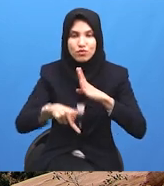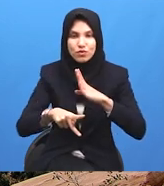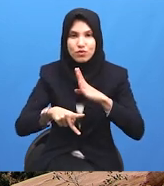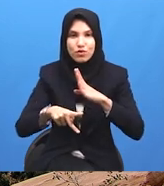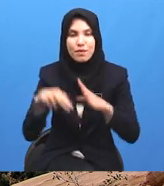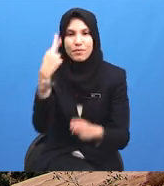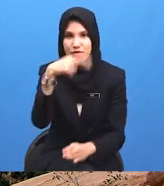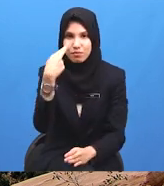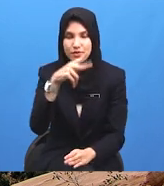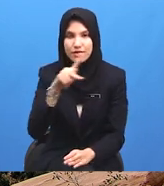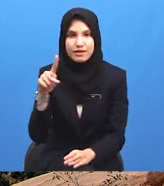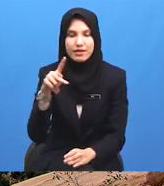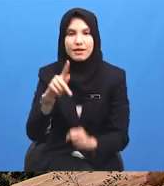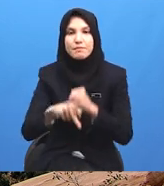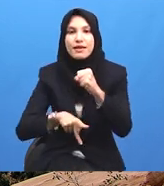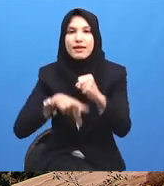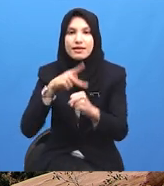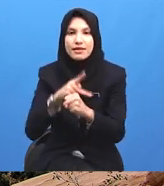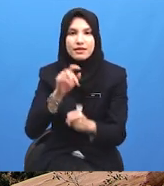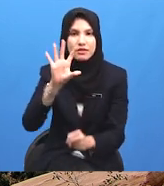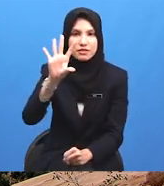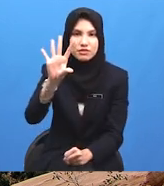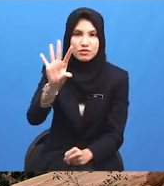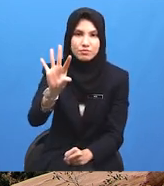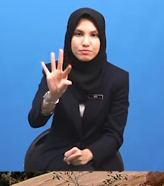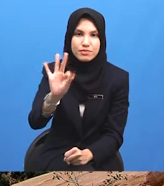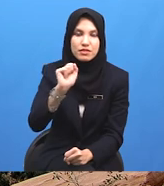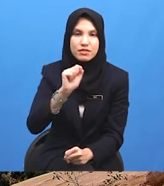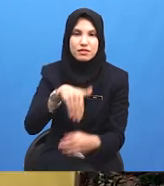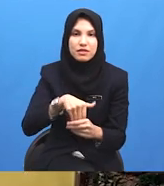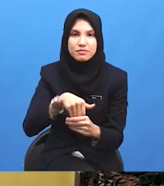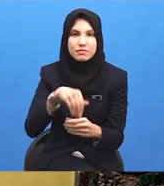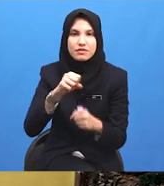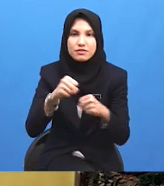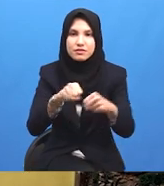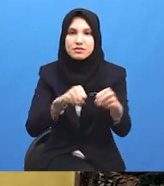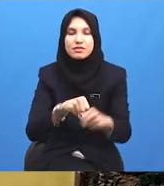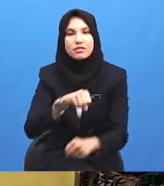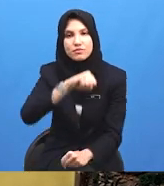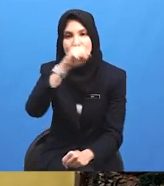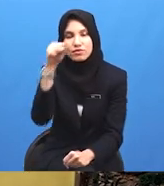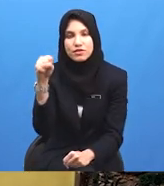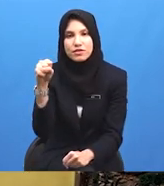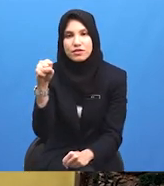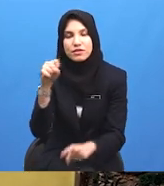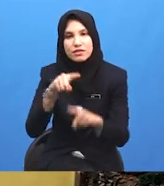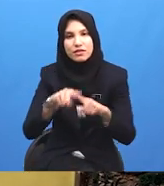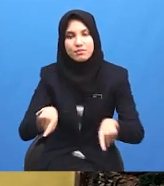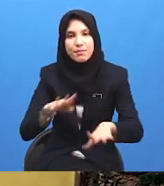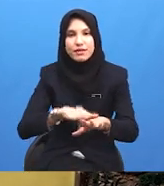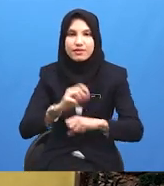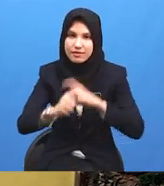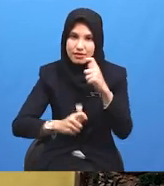ke-9 dalam sistem suria. Tetapi pada tahun 2006, ia telah